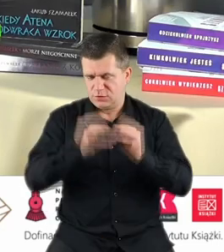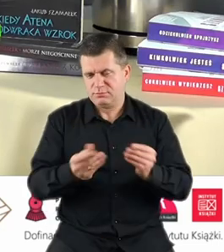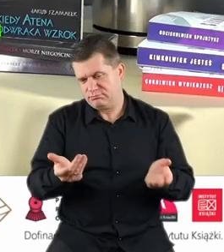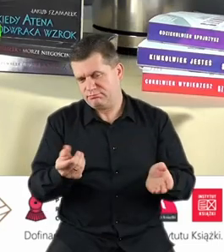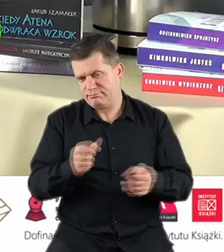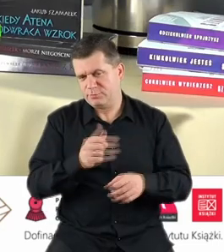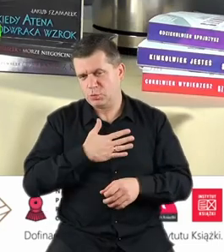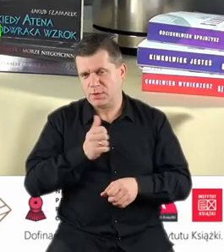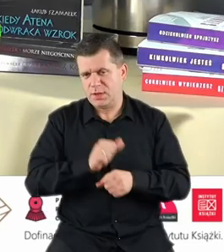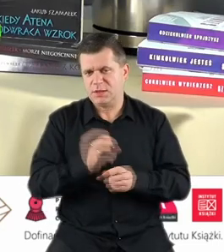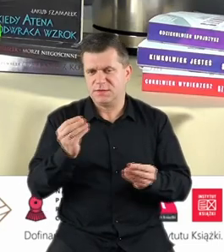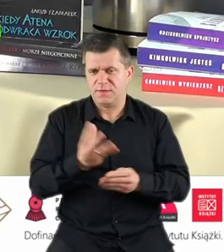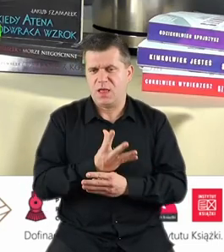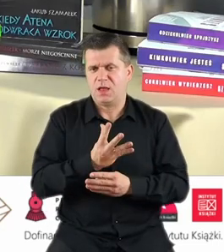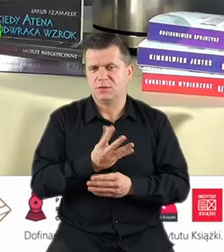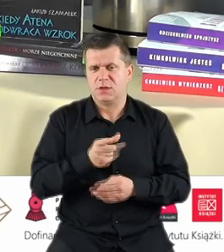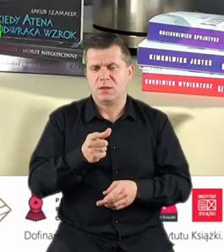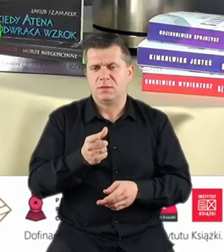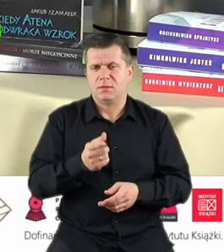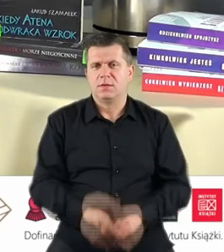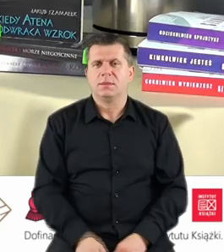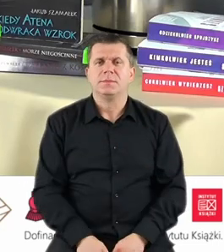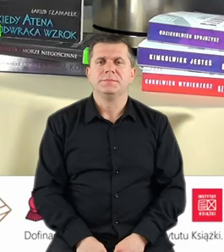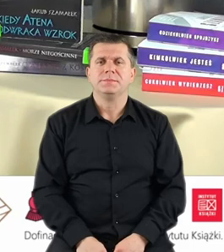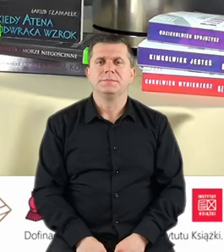świeże i naprawdę niesamowicie skomplikowane.